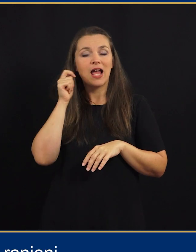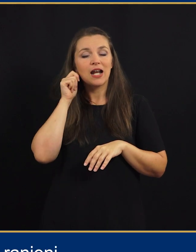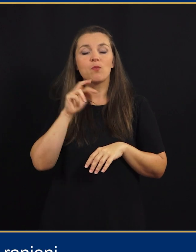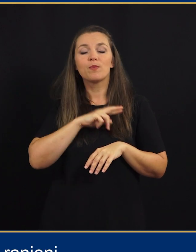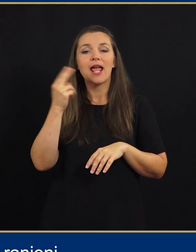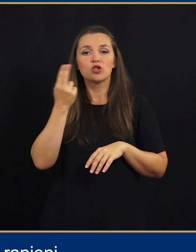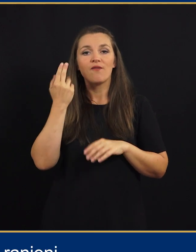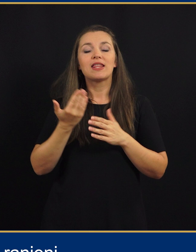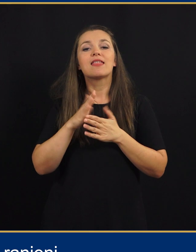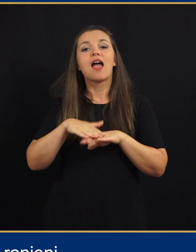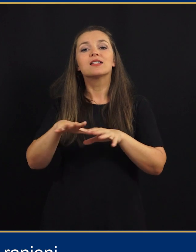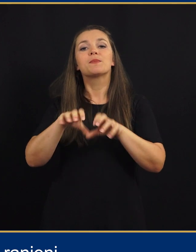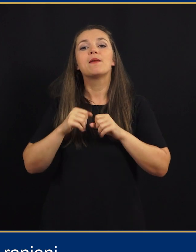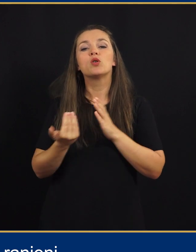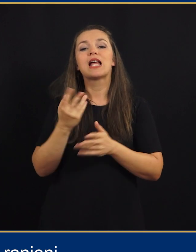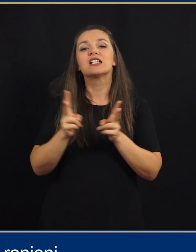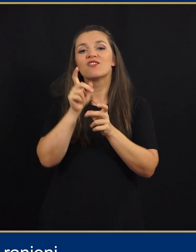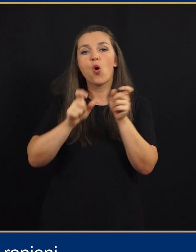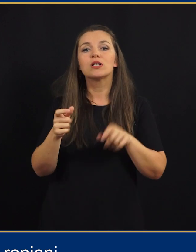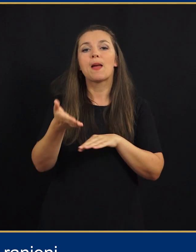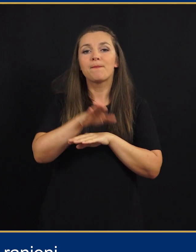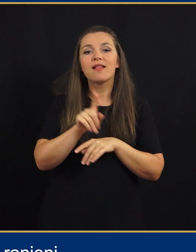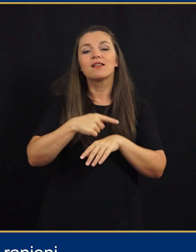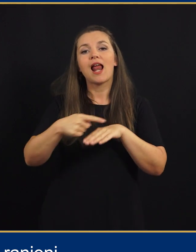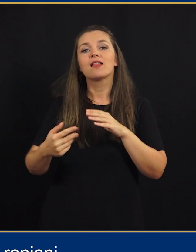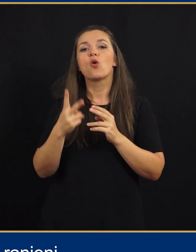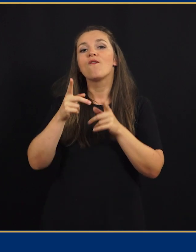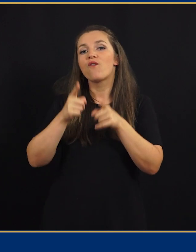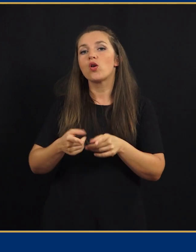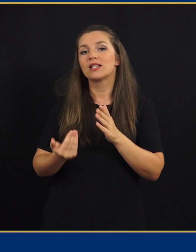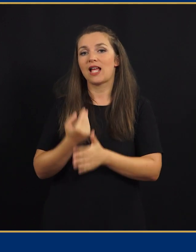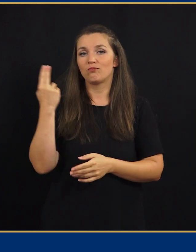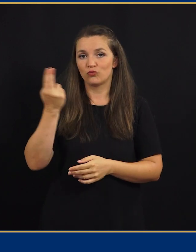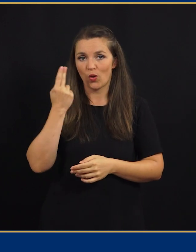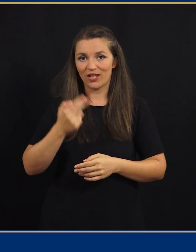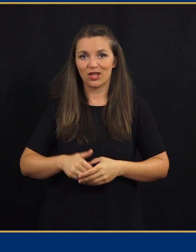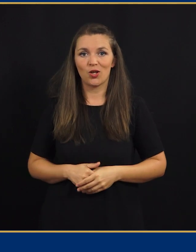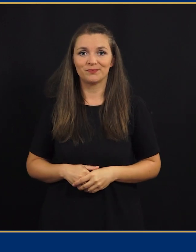na sprejemu za svojce padlih in ranjene v vojni za Slovenijo.